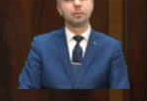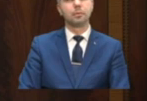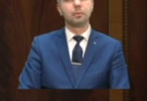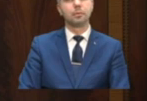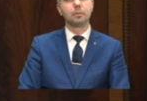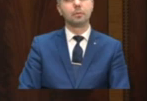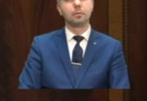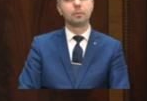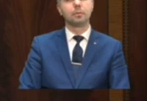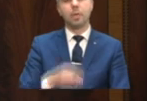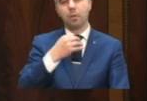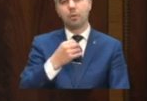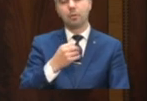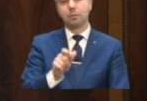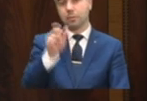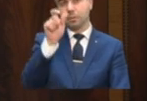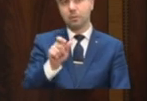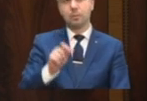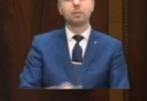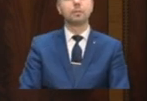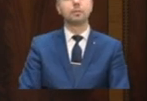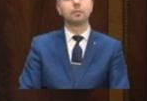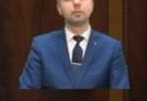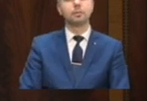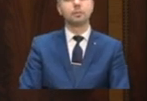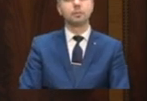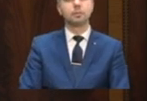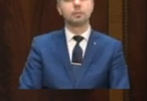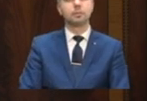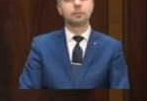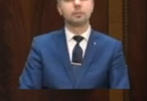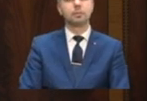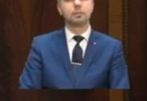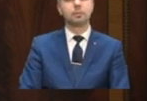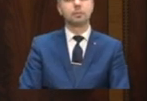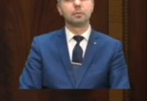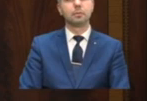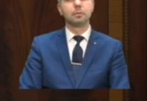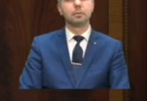عندكش الحق، ما عندكش السيد النائب المحترم ما عندكش الحق. السيد النائب المحترم،